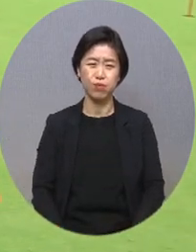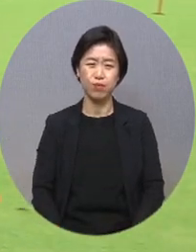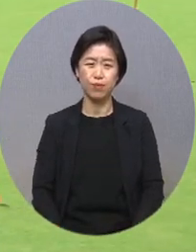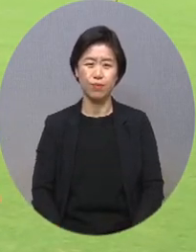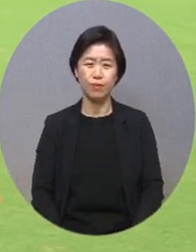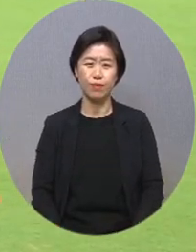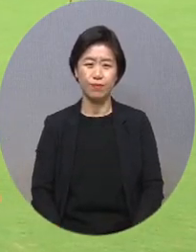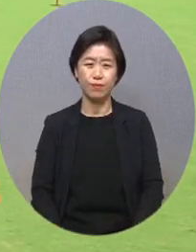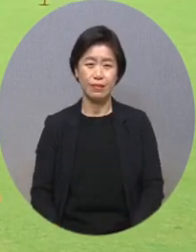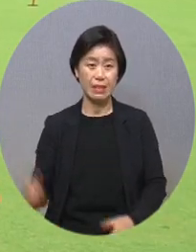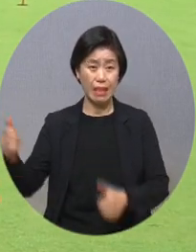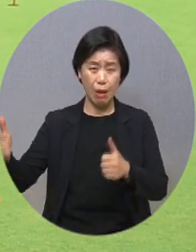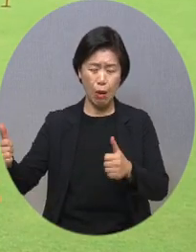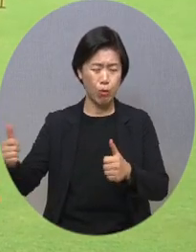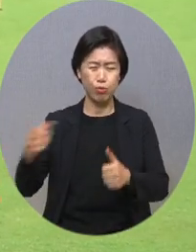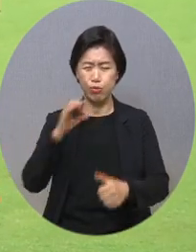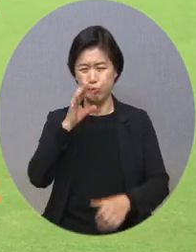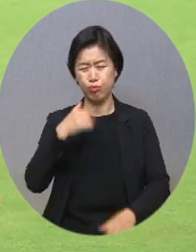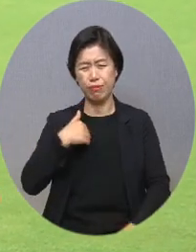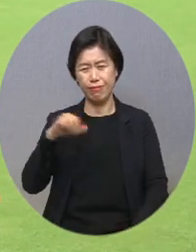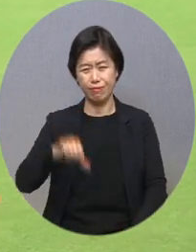대결할 수준이 아니야. 내가